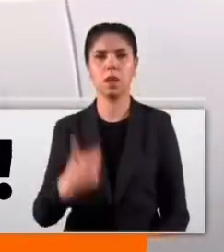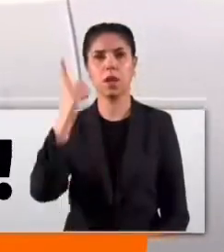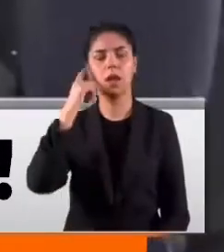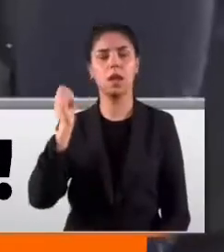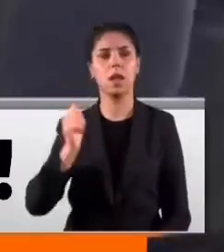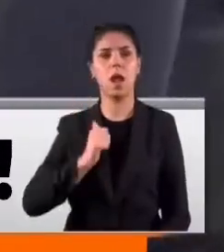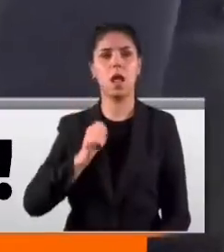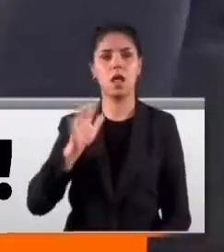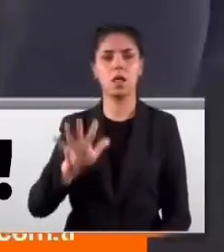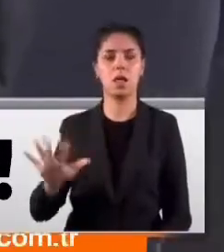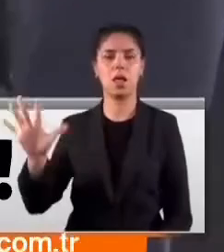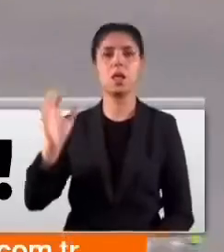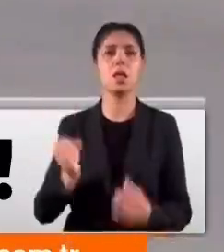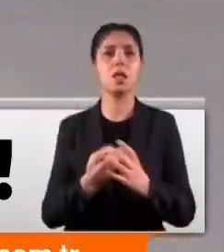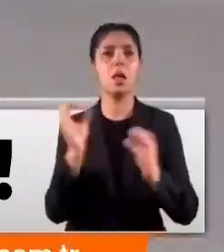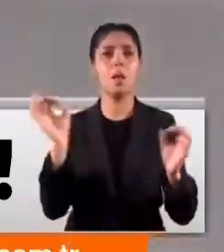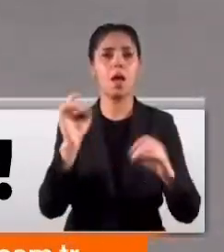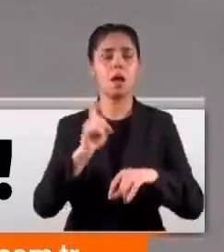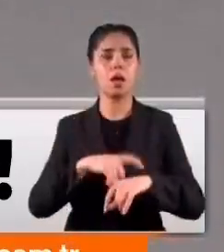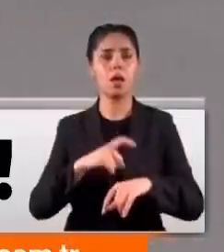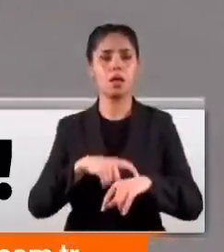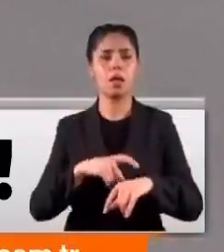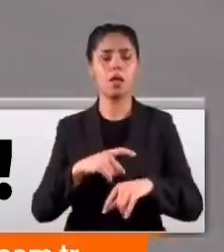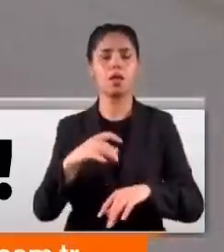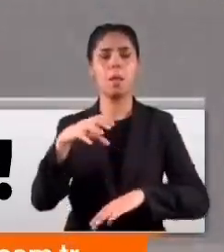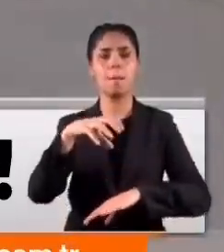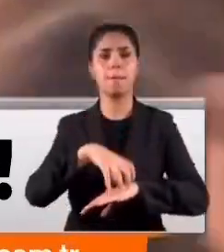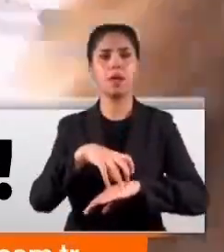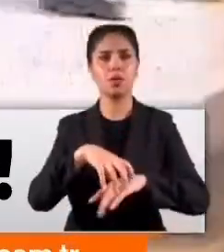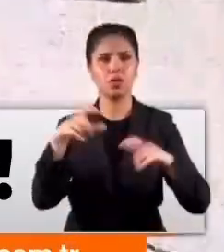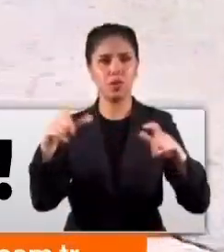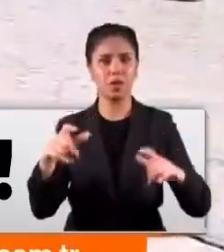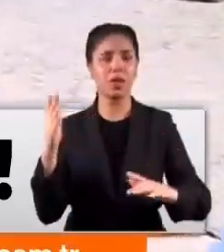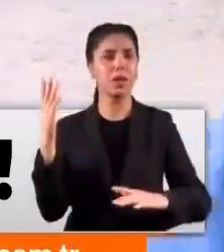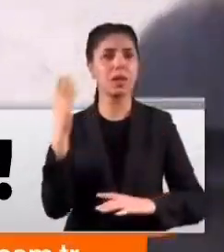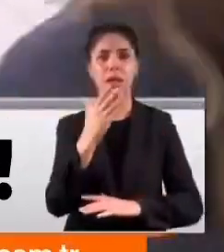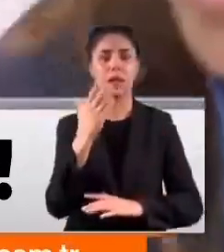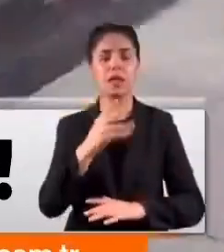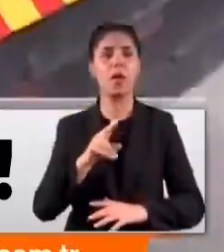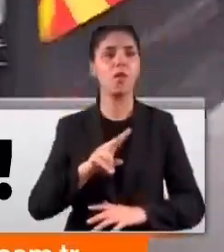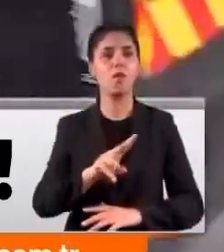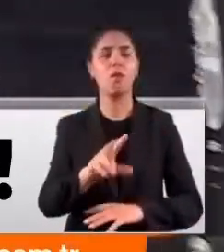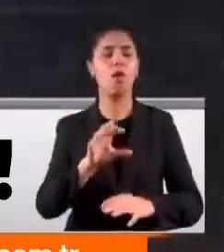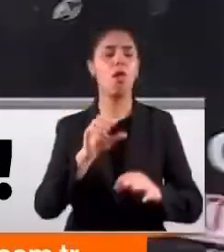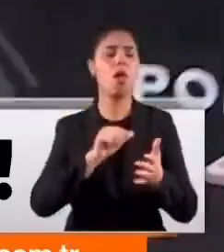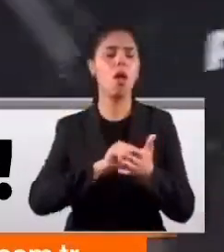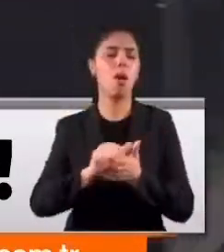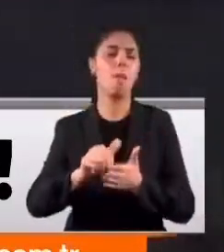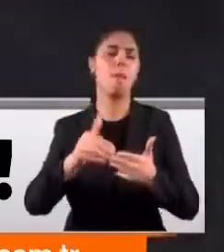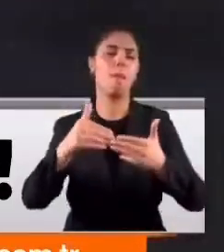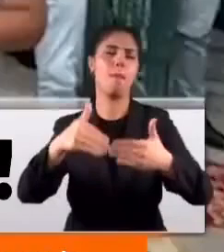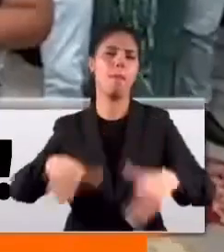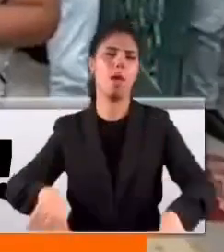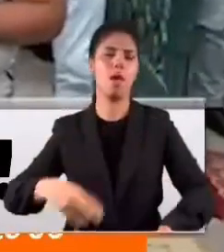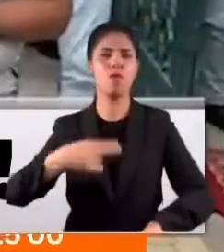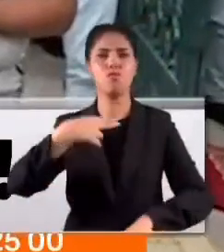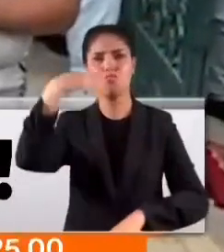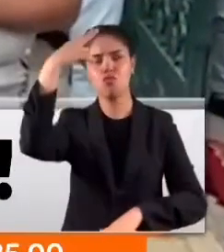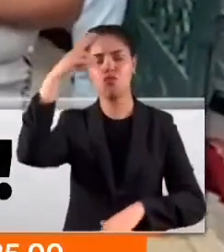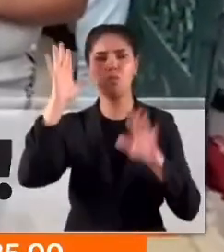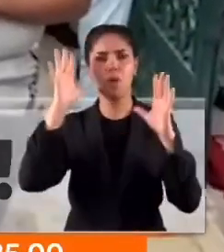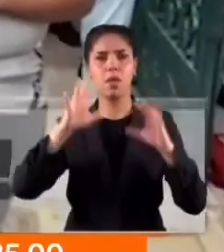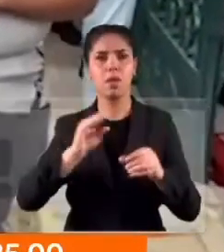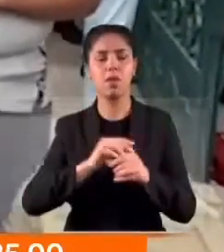İsrail askerleri sabahın ilk saatlerinden itibaren Mescid-i Aksa'ya giden bütün yolları tuttu. Cuma namazı için yine yaş sınırı